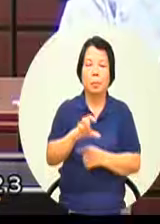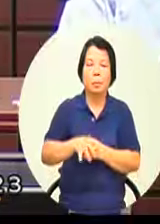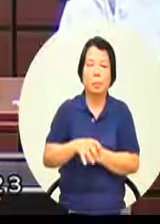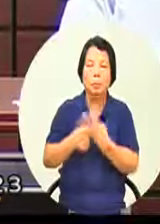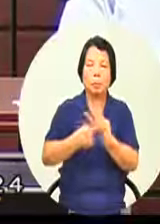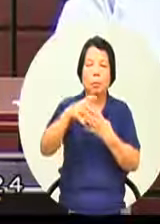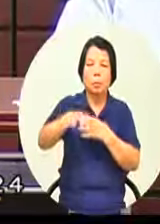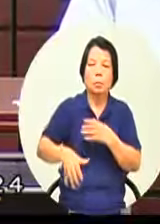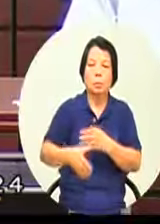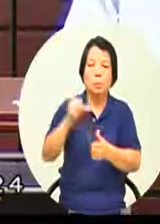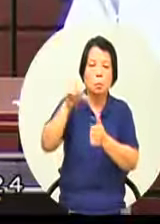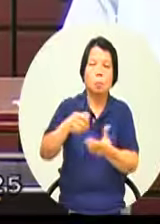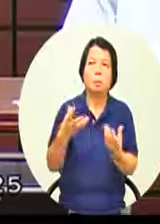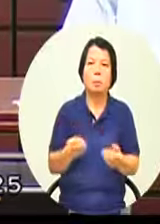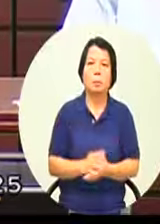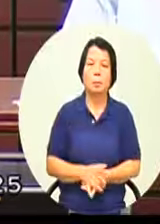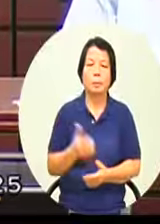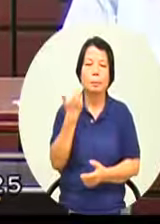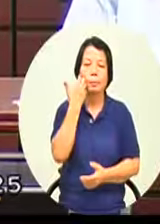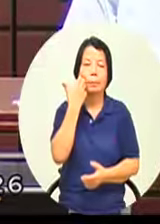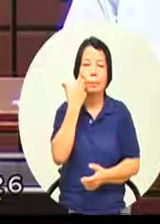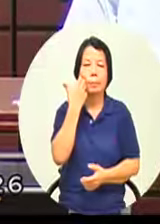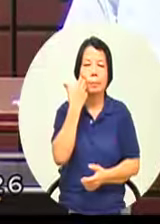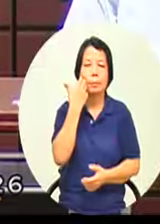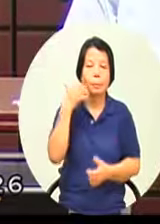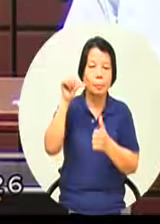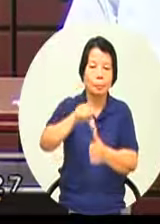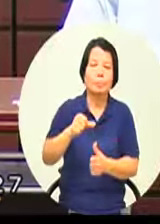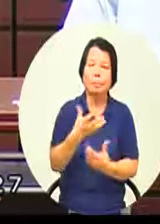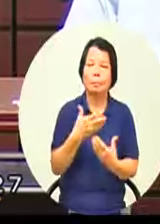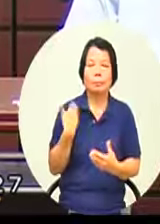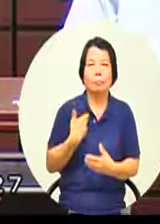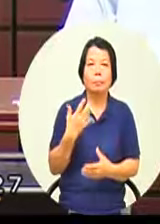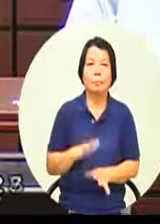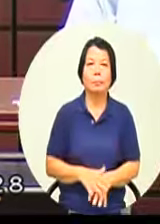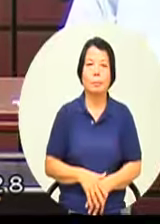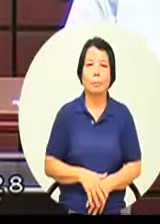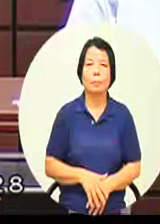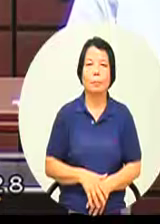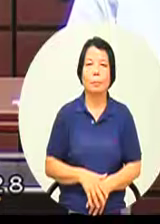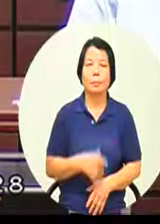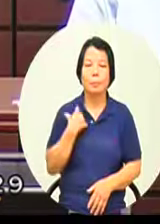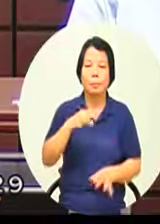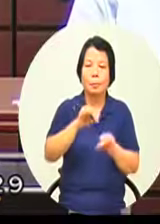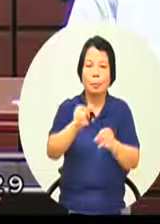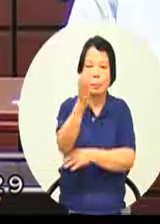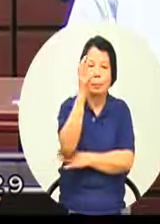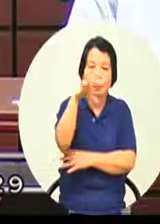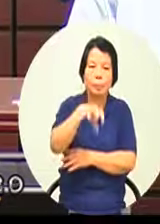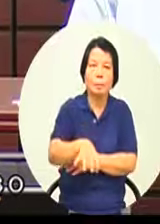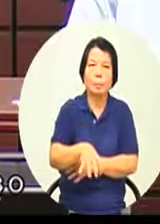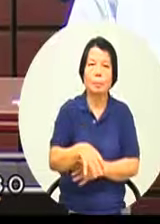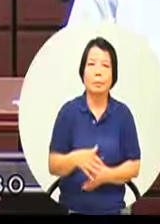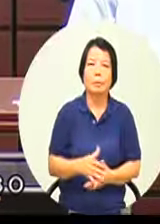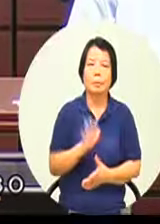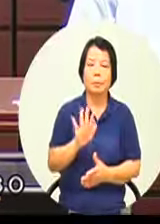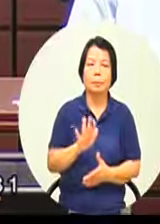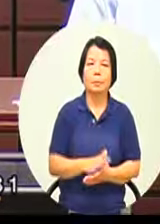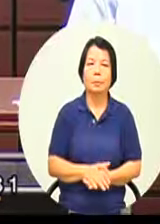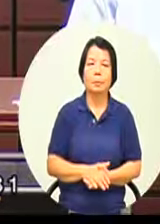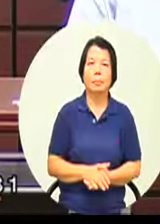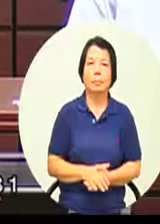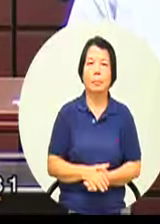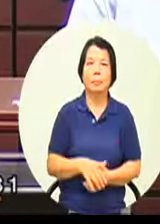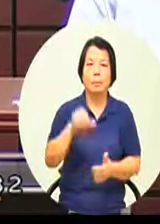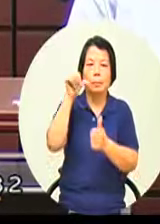的嘿。不晓得是哪个单位给他罚了哈。 当然就是你们送去地震局啊。 地震局 对不对？送去地震局啊，地